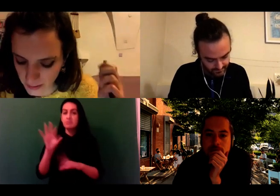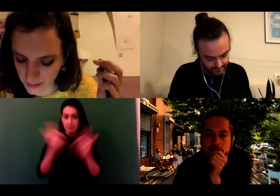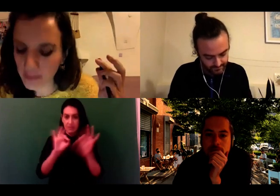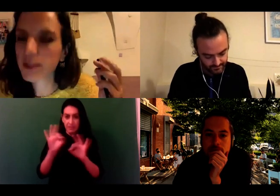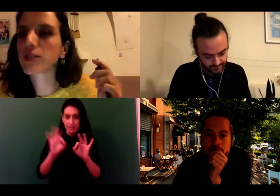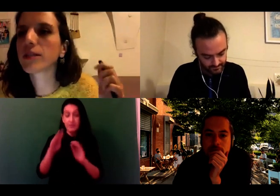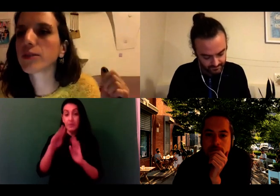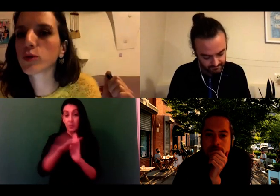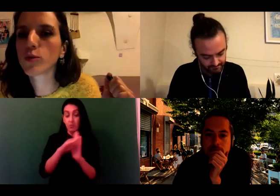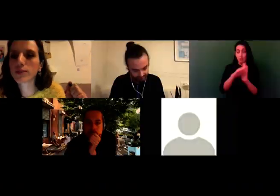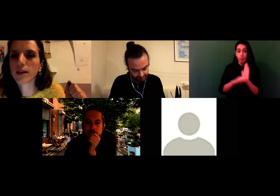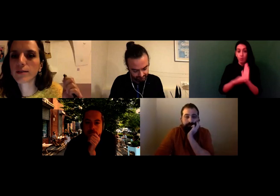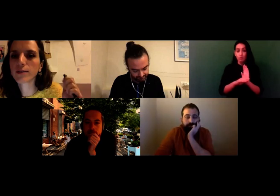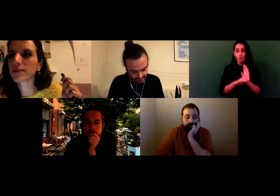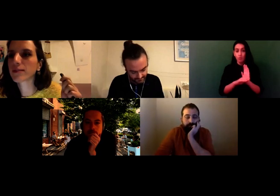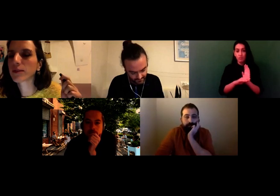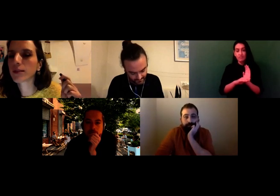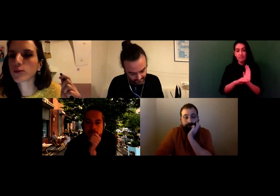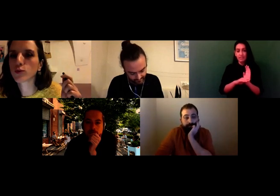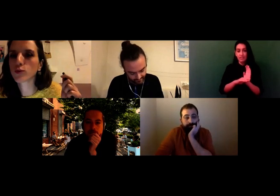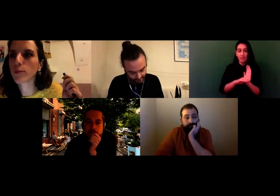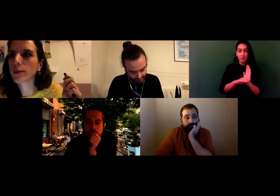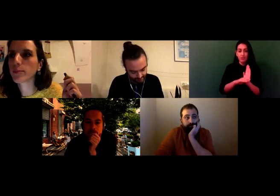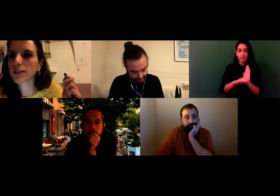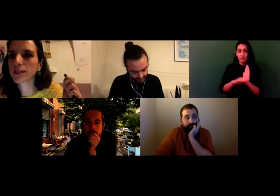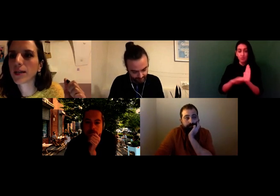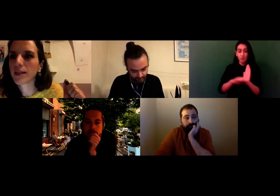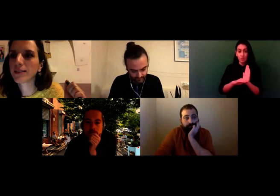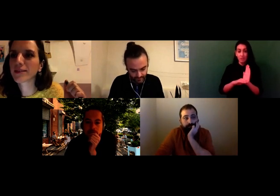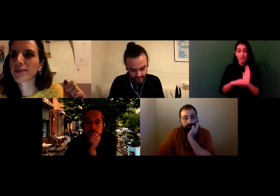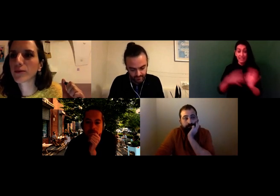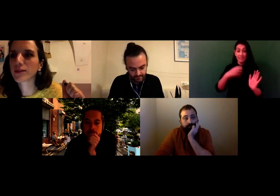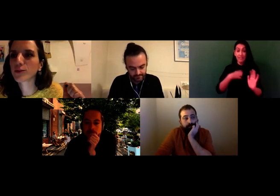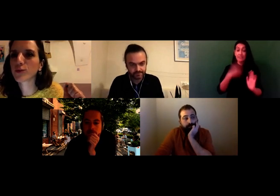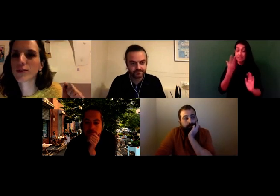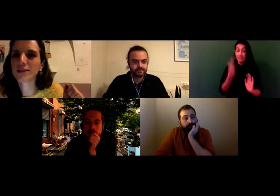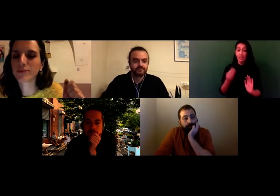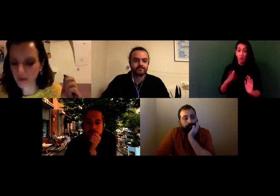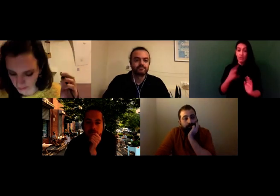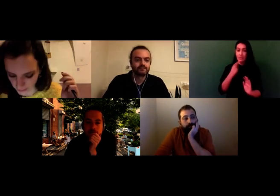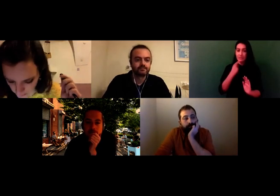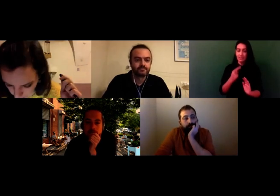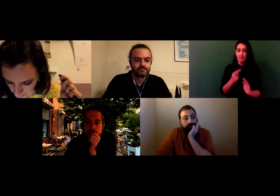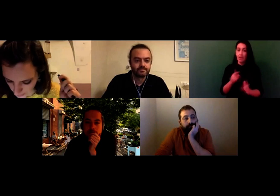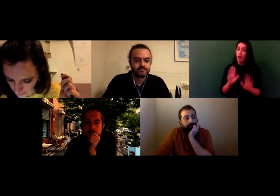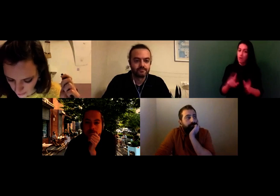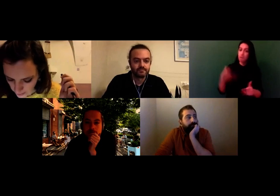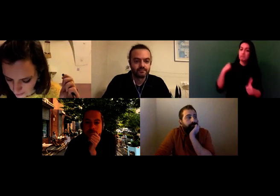Ama katılımın gerçekleşmiş olması her zaman iyi bir tasarımla sonuçlanmayabilir. İyi tasarım vardır, kötü tasarım vardır